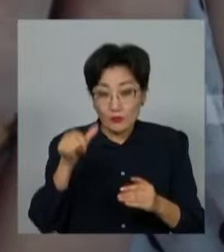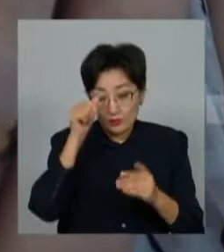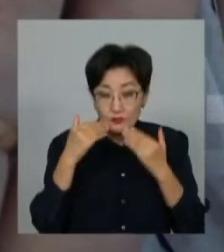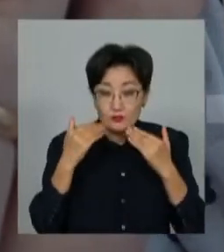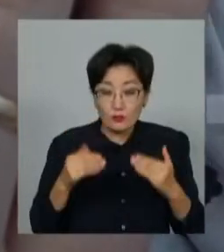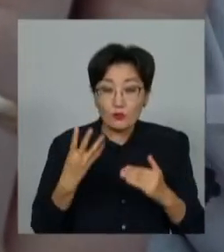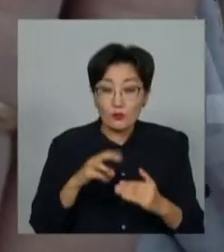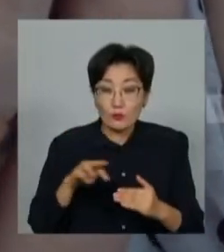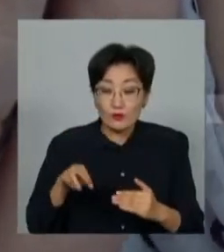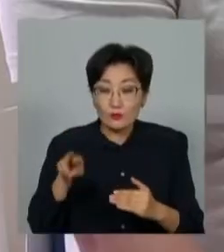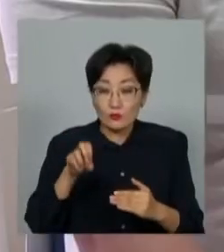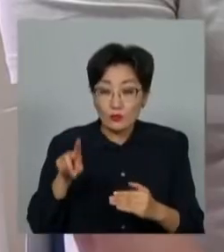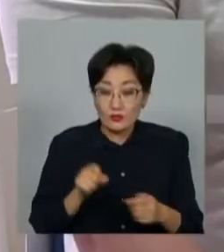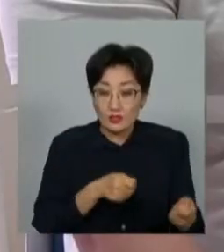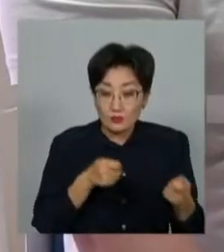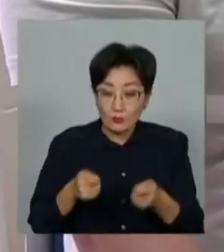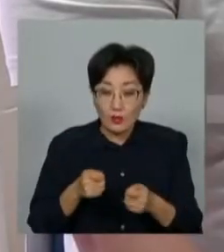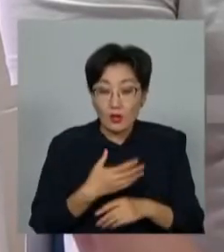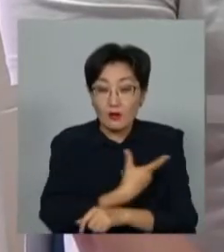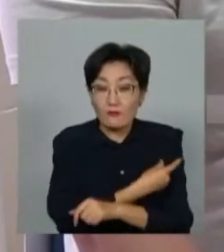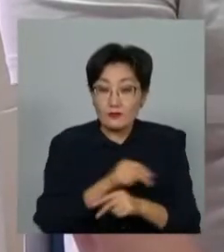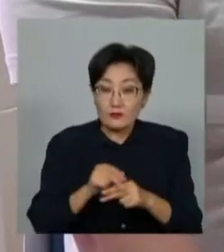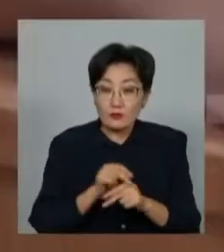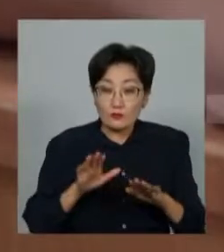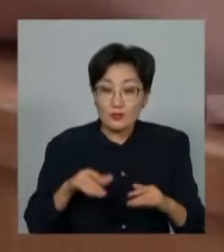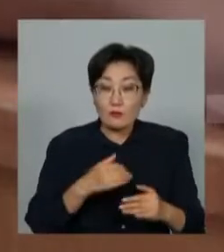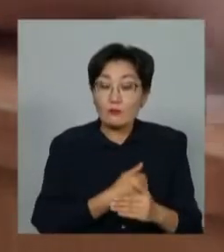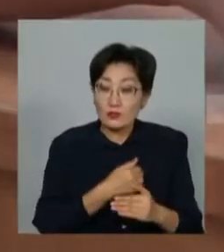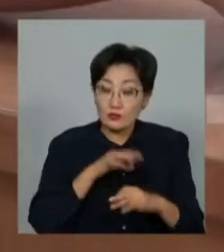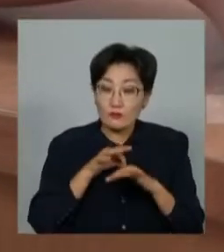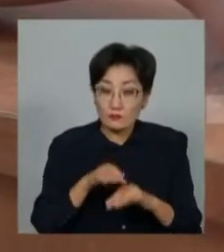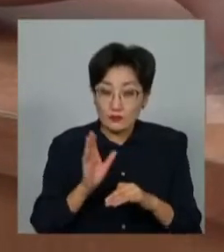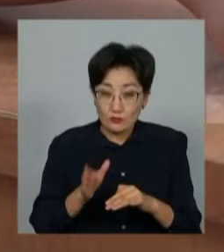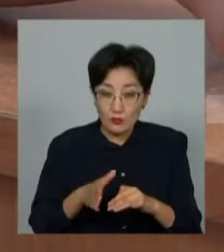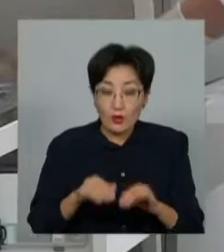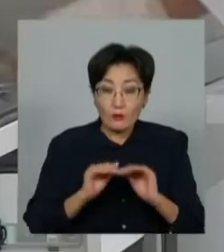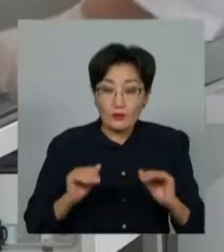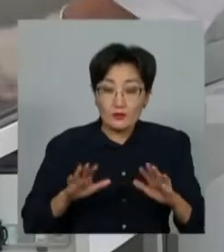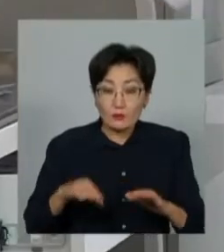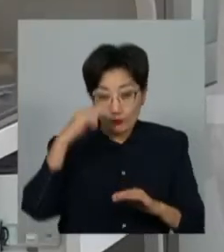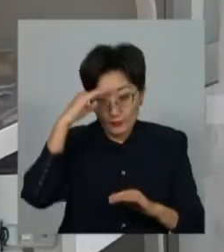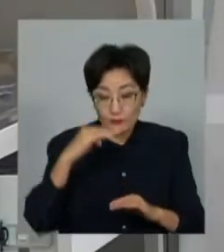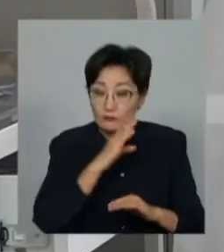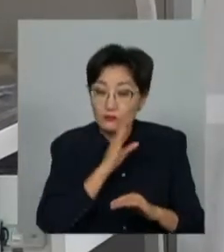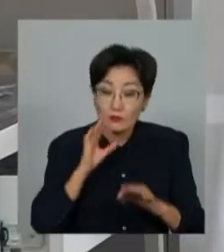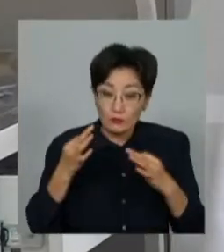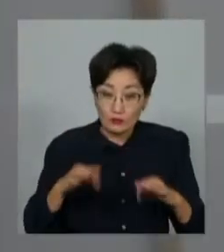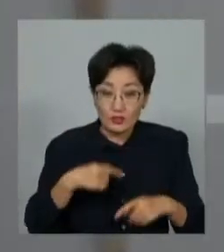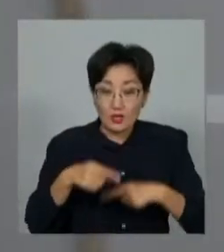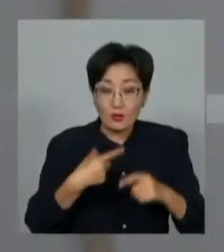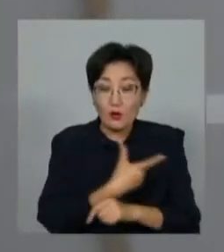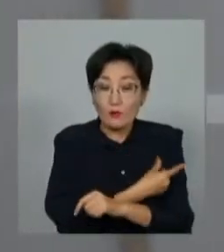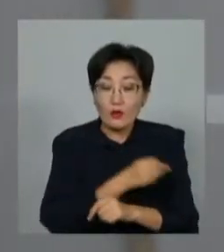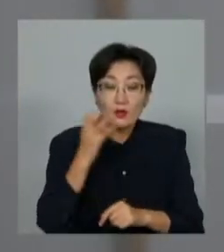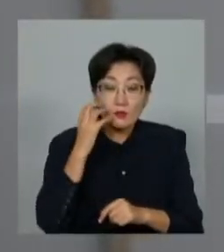елге 4 миллион доза жеткізілген соң вакциналау тек ерікті түрде жүзеге асады. Мәселен, оқушыларға тек ата-ананың рұқсатымен салынса, аяғы